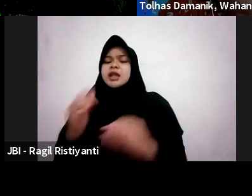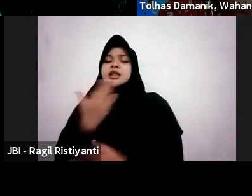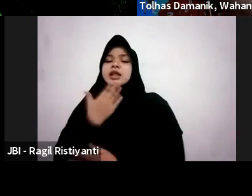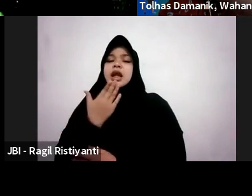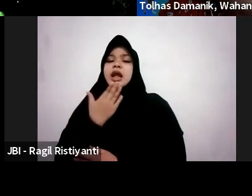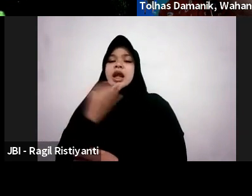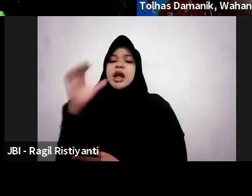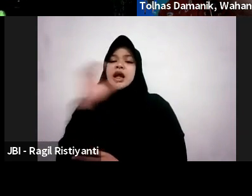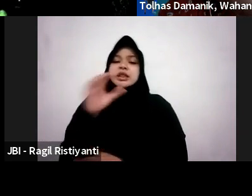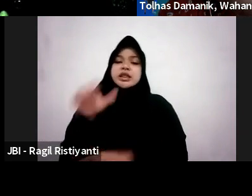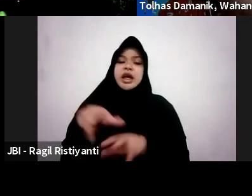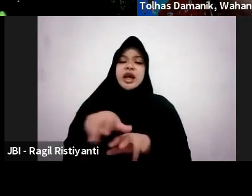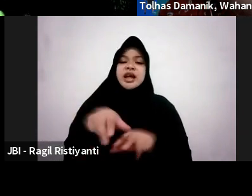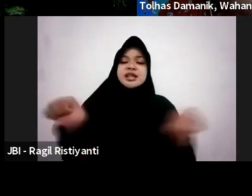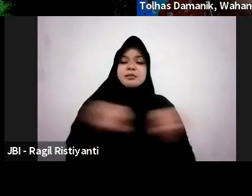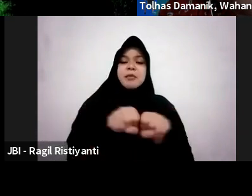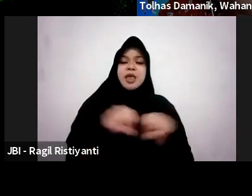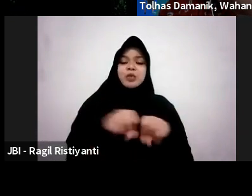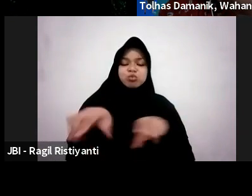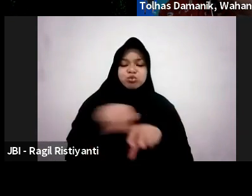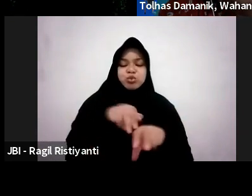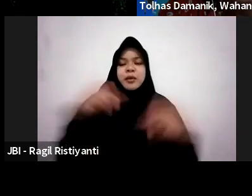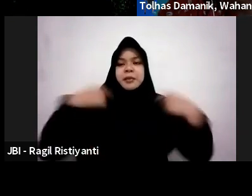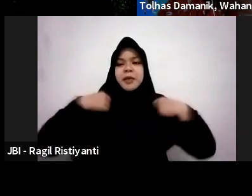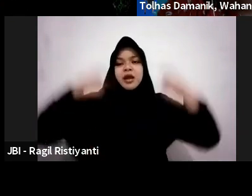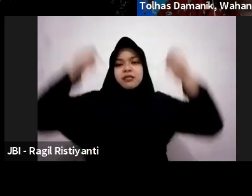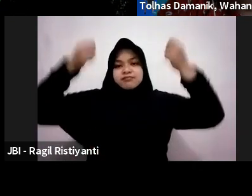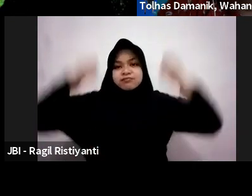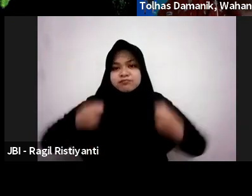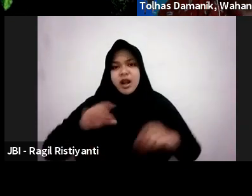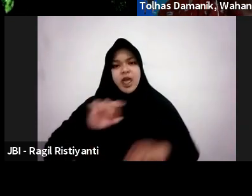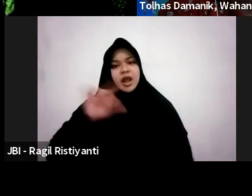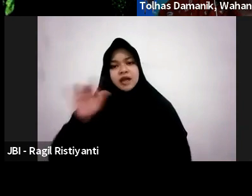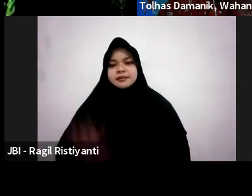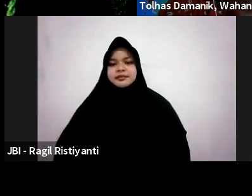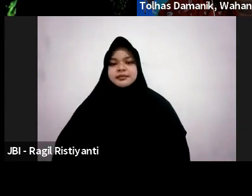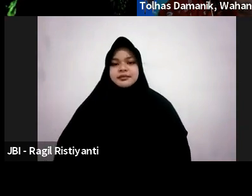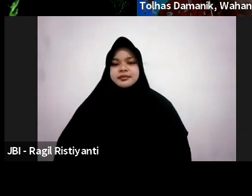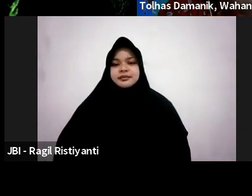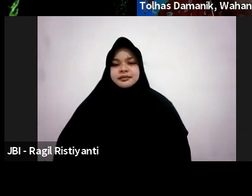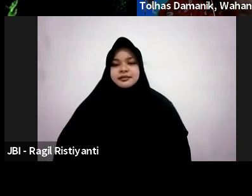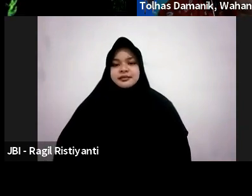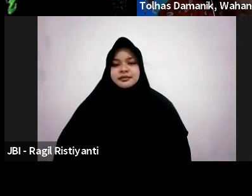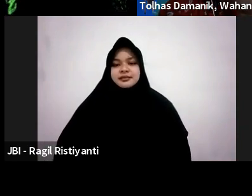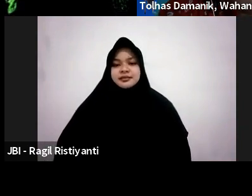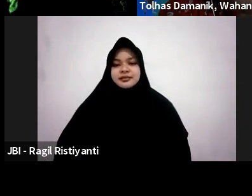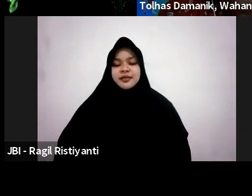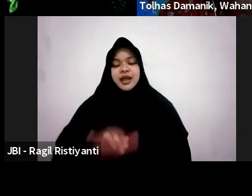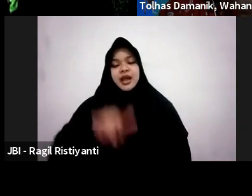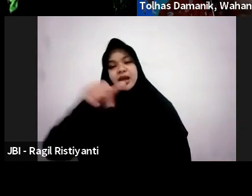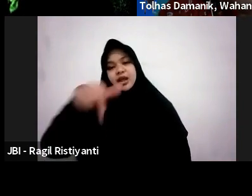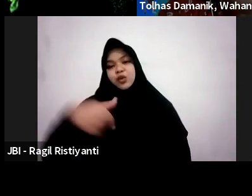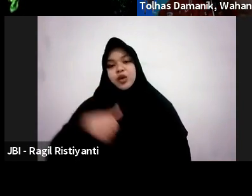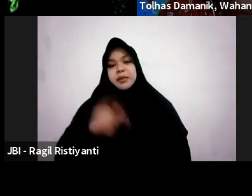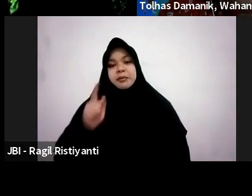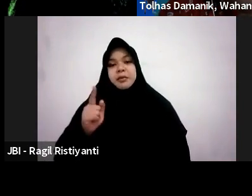cara memakai sepatu cara berpakaian dan lain-lain jadi ya yard itu yang yang memang terjadi